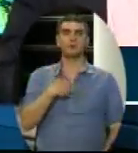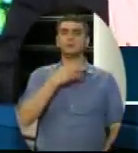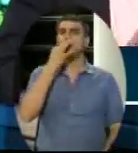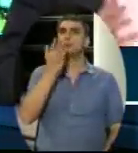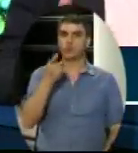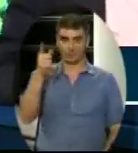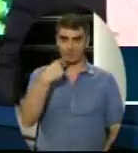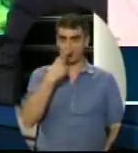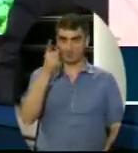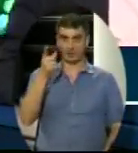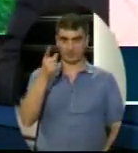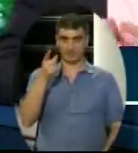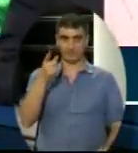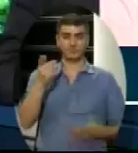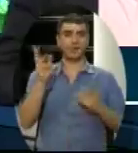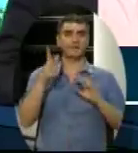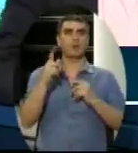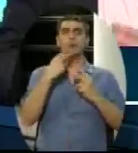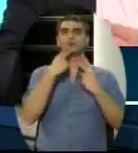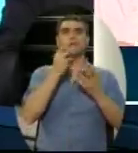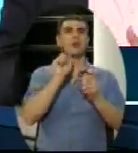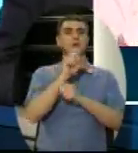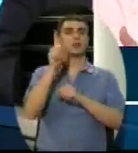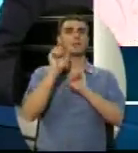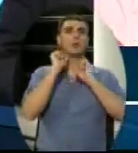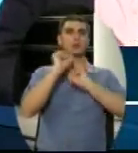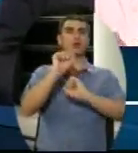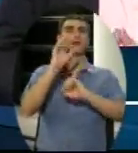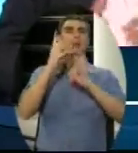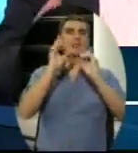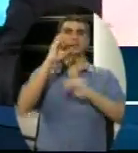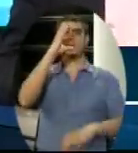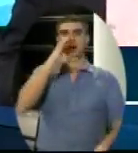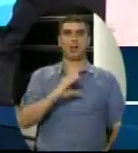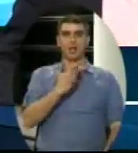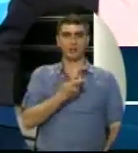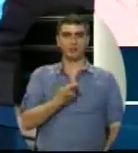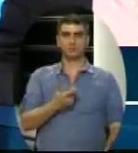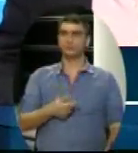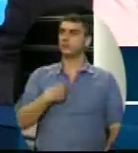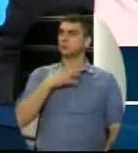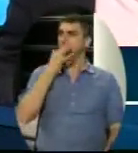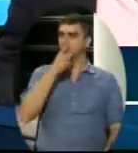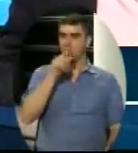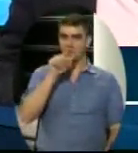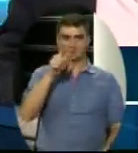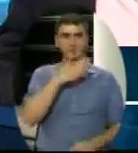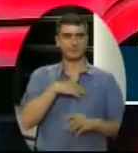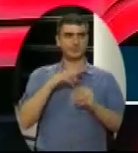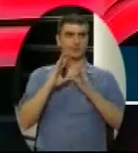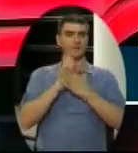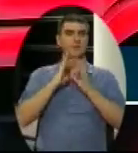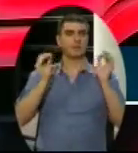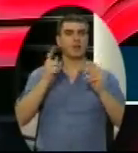לשאול, אתם אומרים שאתם אוהדים אפילו בתשובה לעתירה, אוהדים את דרכו של כהנא. אז אני רוצה לשאול אותך, אורן, אתם ביקשתם, רציתם